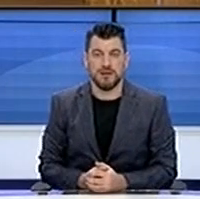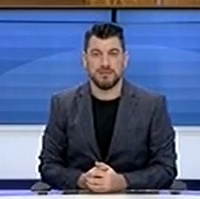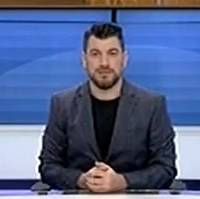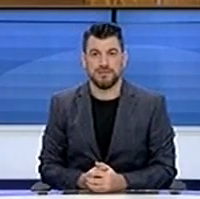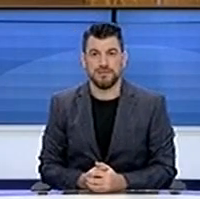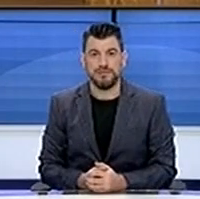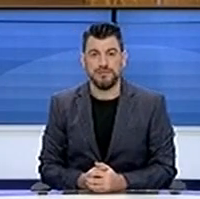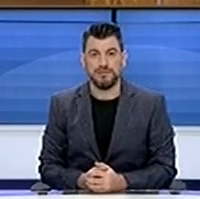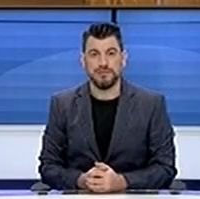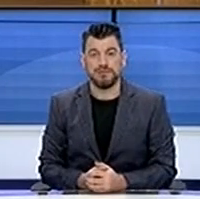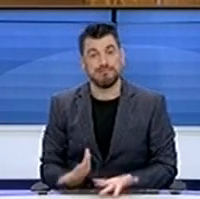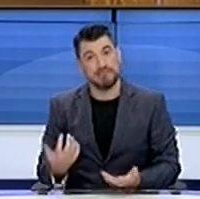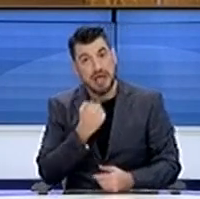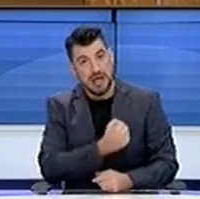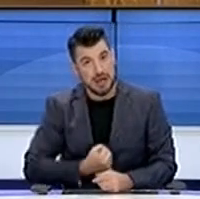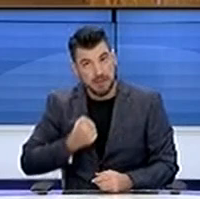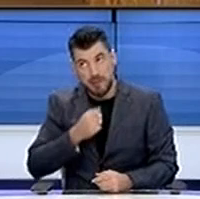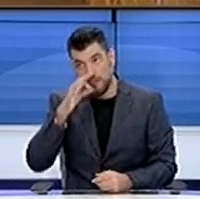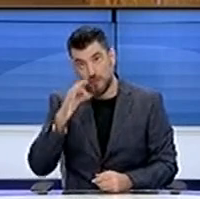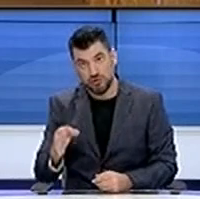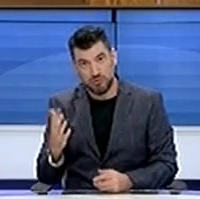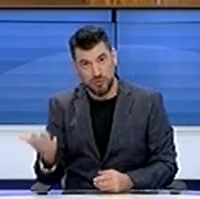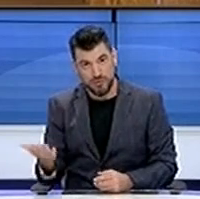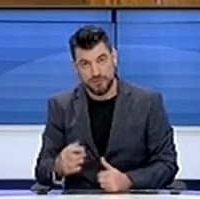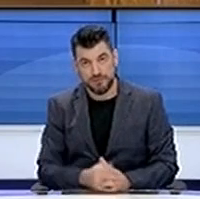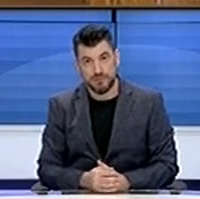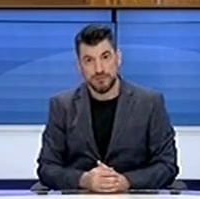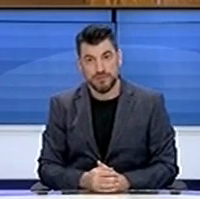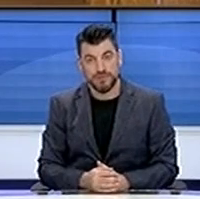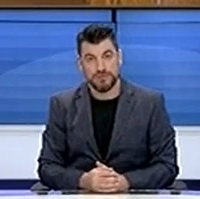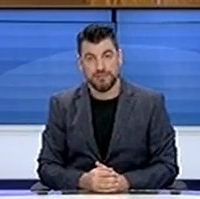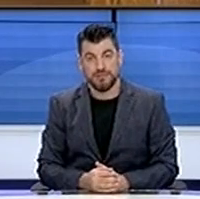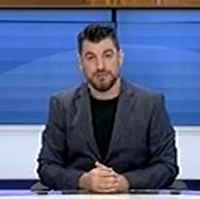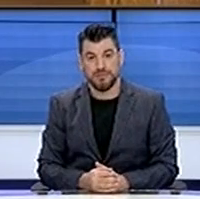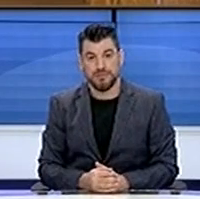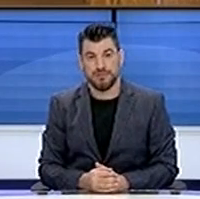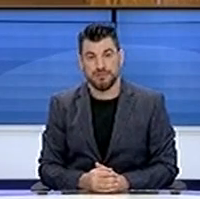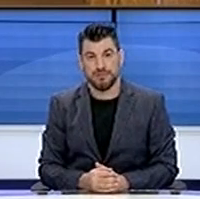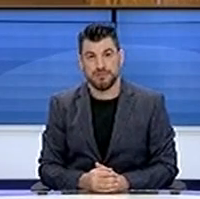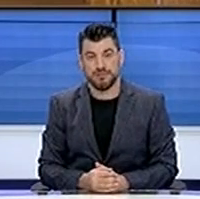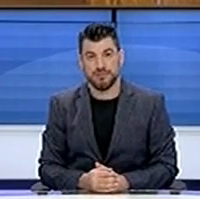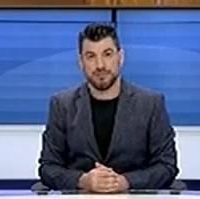Λυπάμαι που θα το πω, αλλά πίσω από όλα αυτά, κύριε Μητσοτάκη,